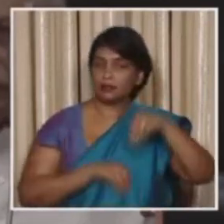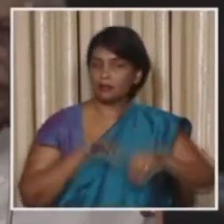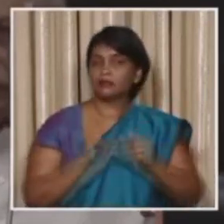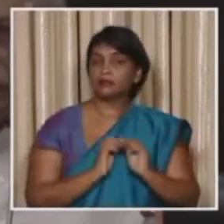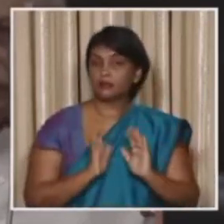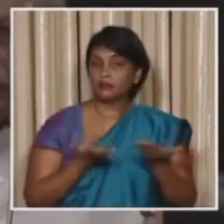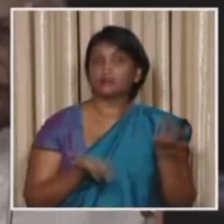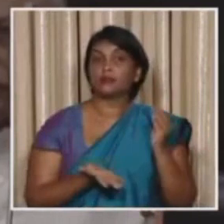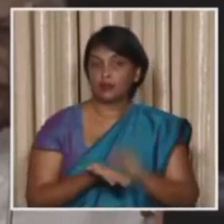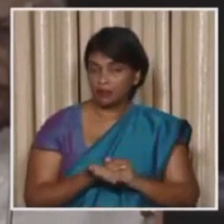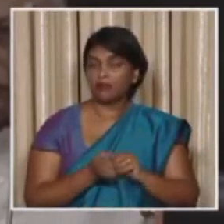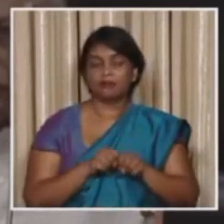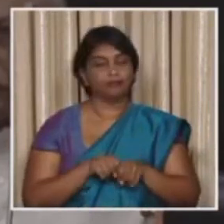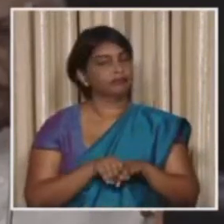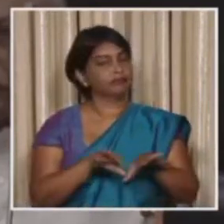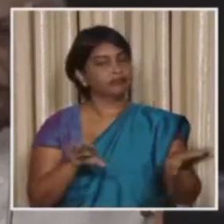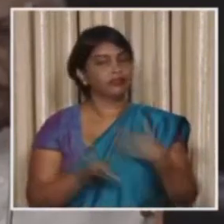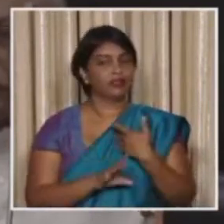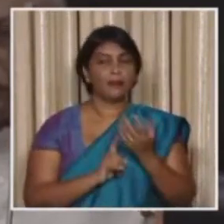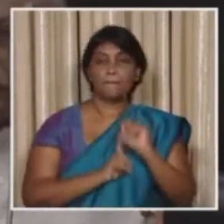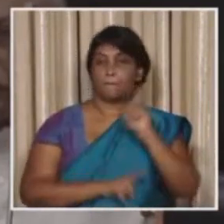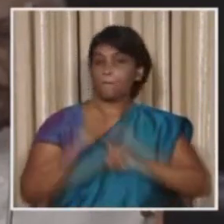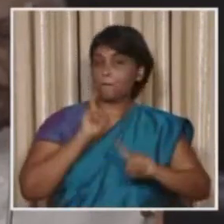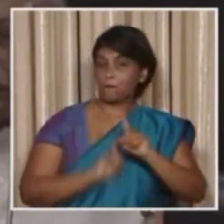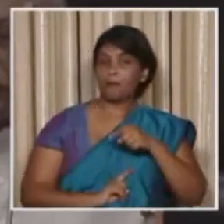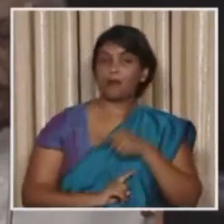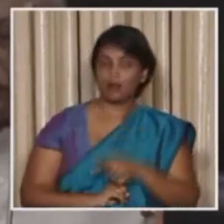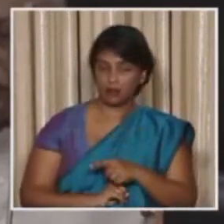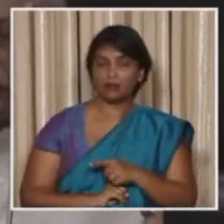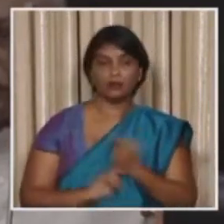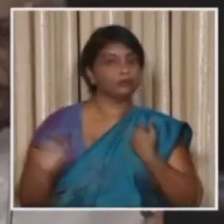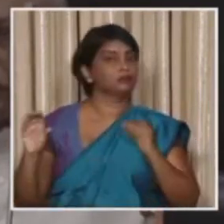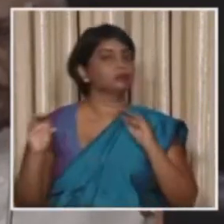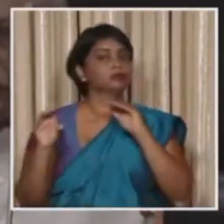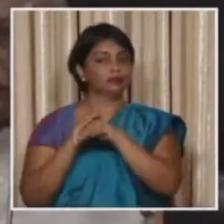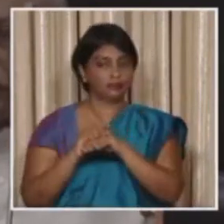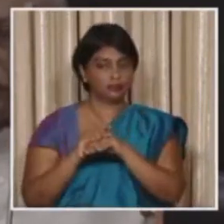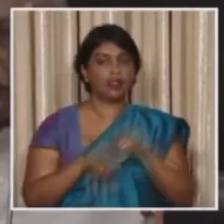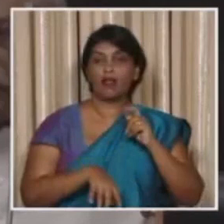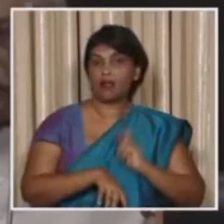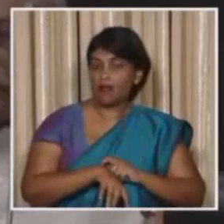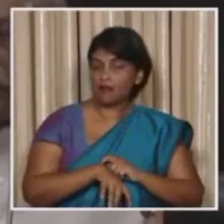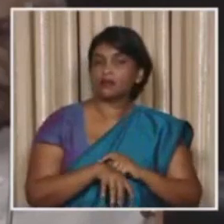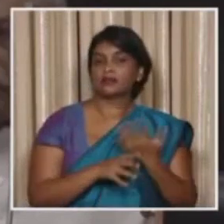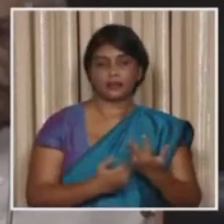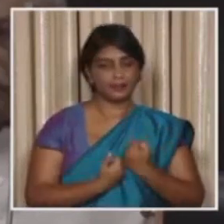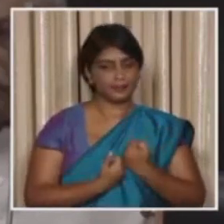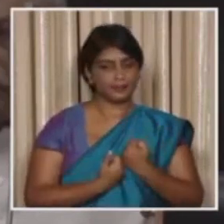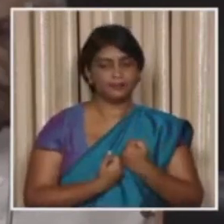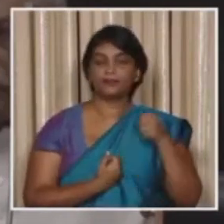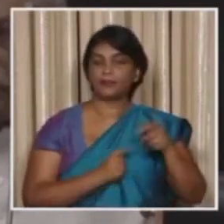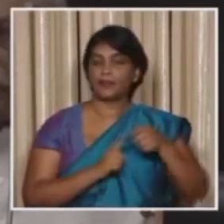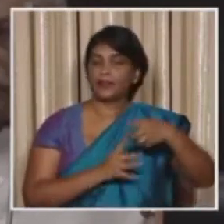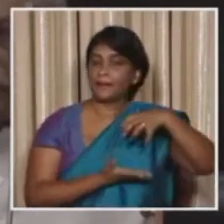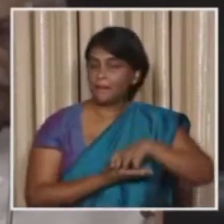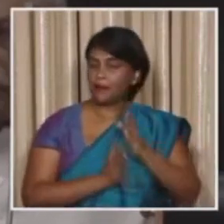කිරීමේ තවානක් මෙන්ම විධායකට සහ පාර්ලිමේන්තුවට අවතීර්ණ වීමේ ප්‍රවේශ මාර්ගයක් වී තිබෙනවා. පළාත්